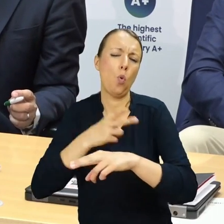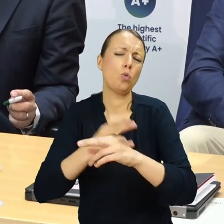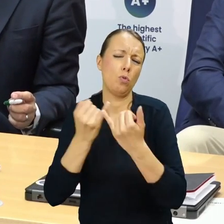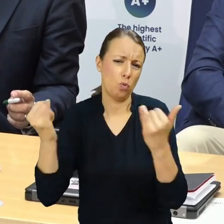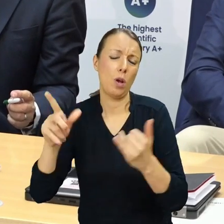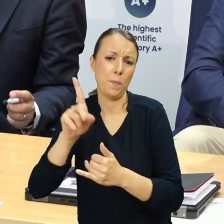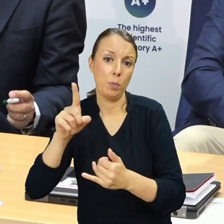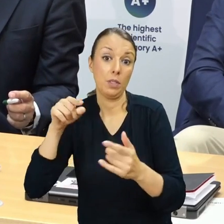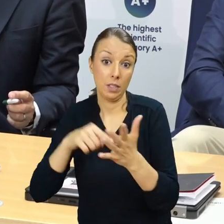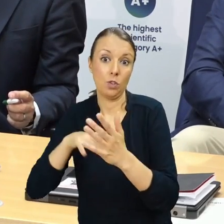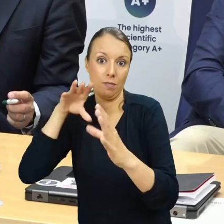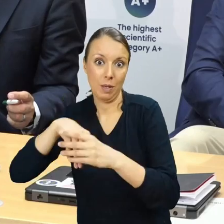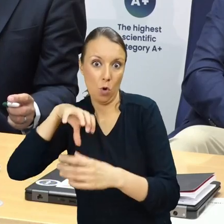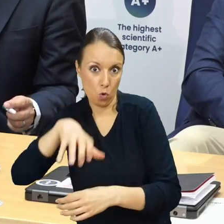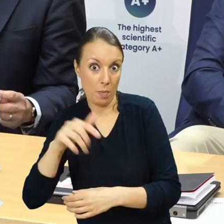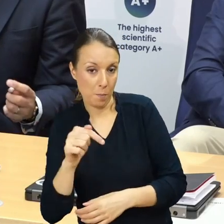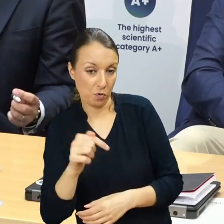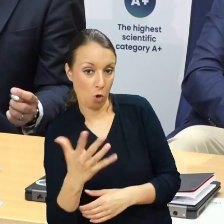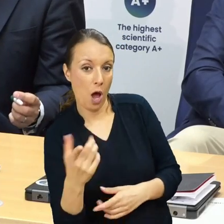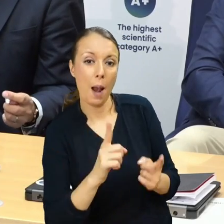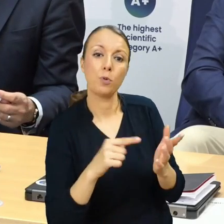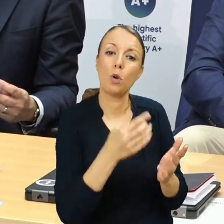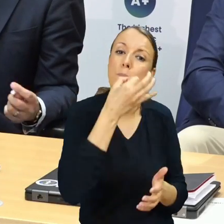to jest pytanie o otwarcie